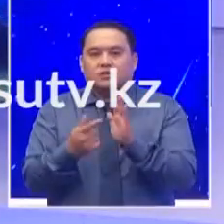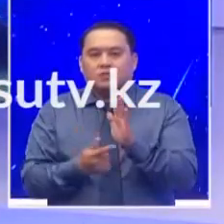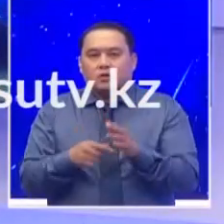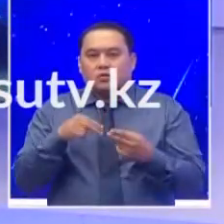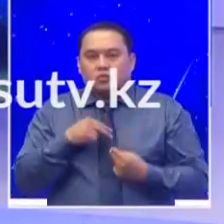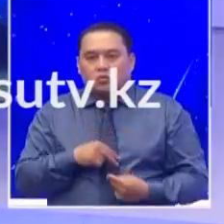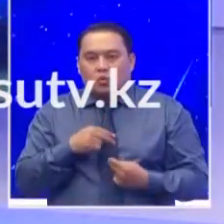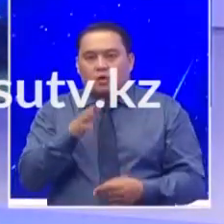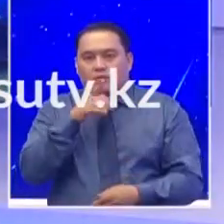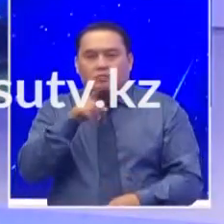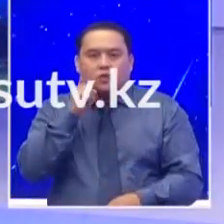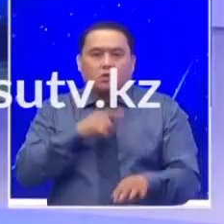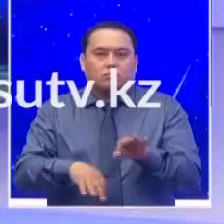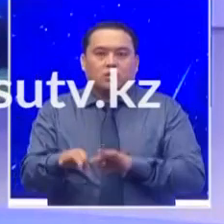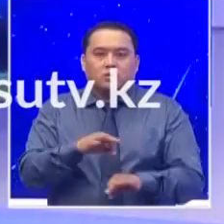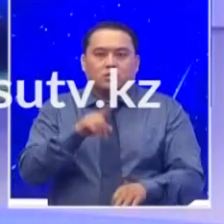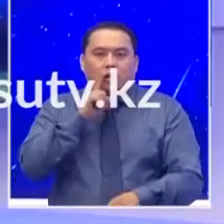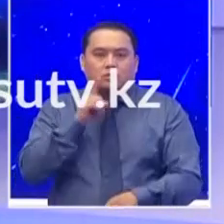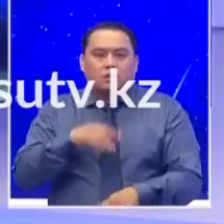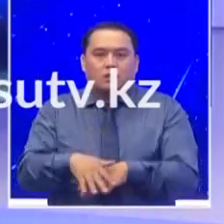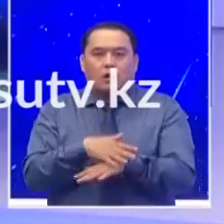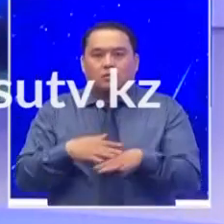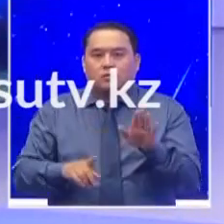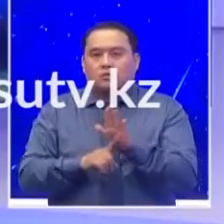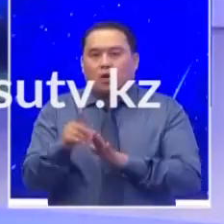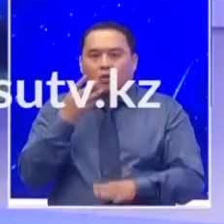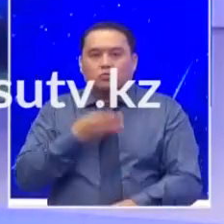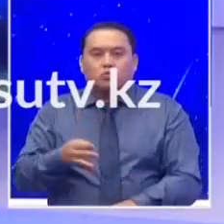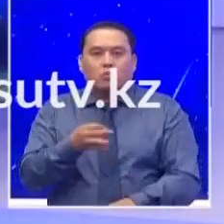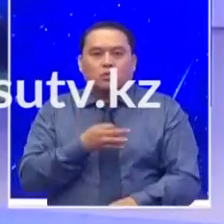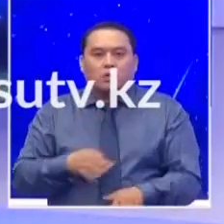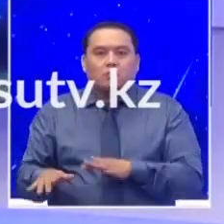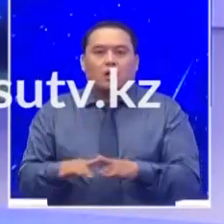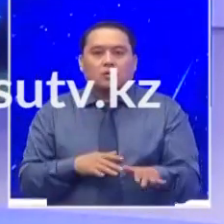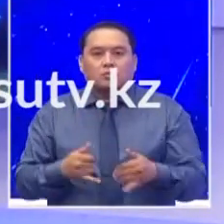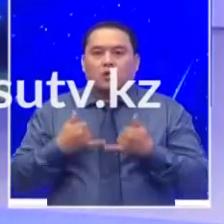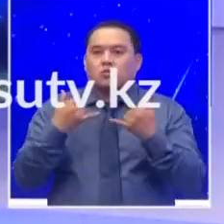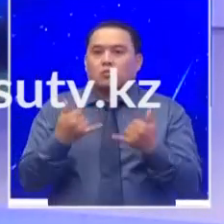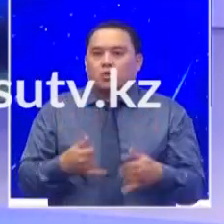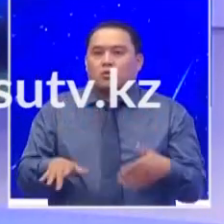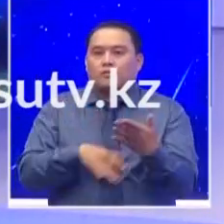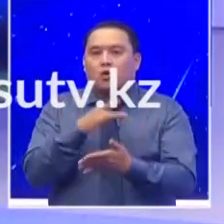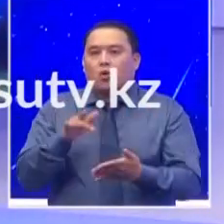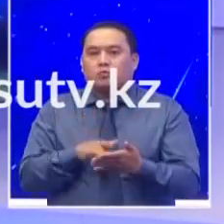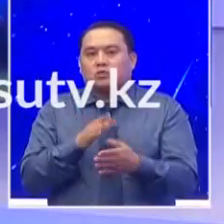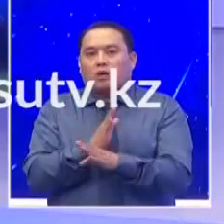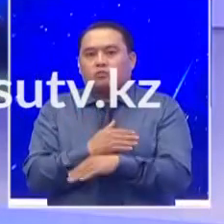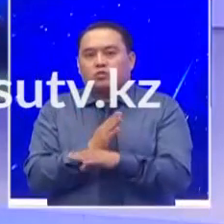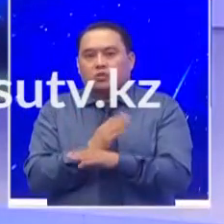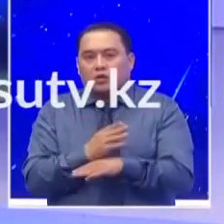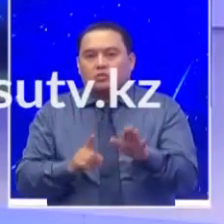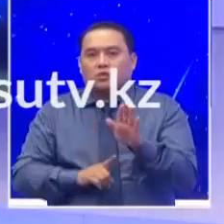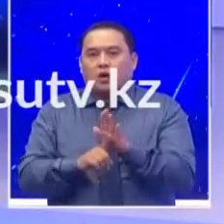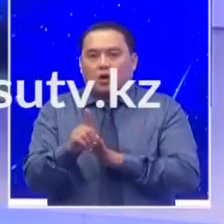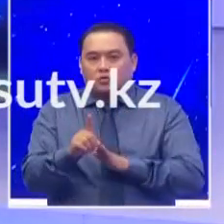17-й трудовой сезон молодежного проекта «Жасыл-Ель» стартовал в Алматинской области. Торжественное мероприятие прошло в городе Капшагай.